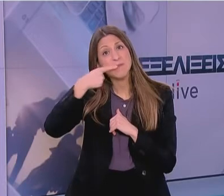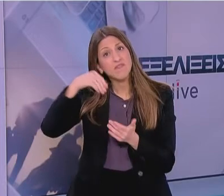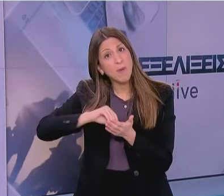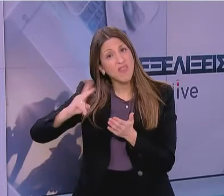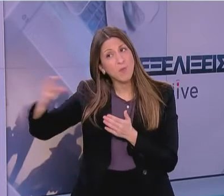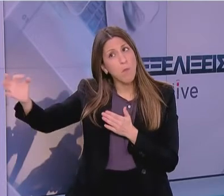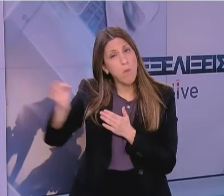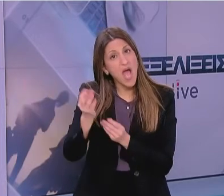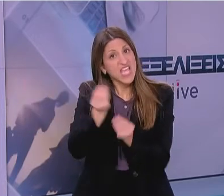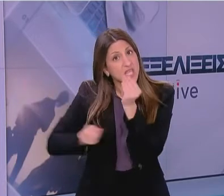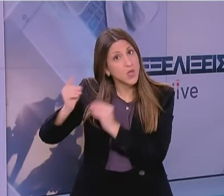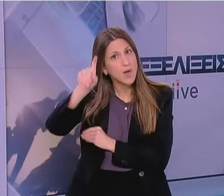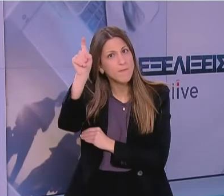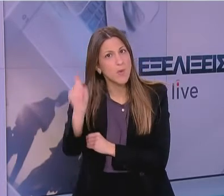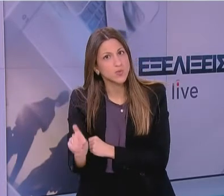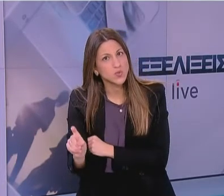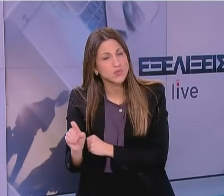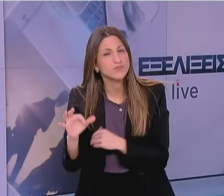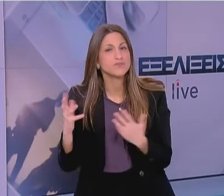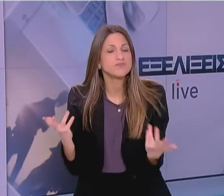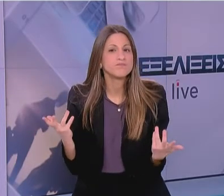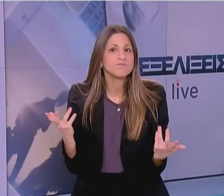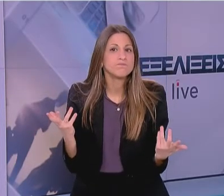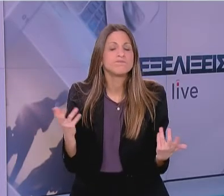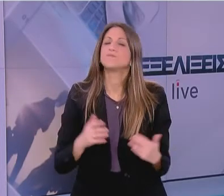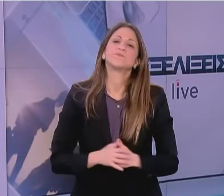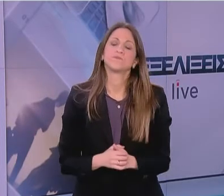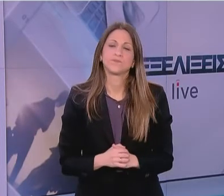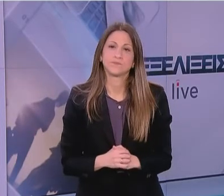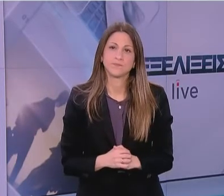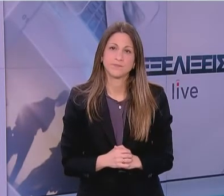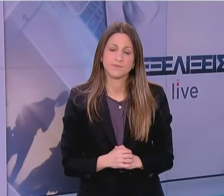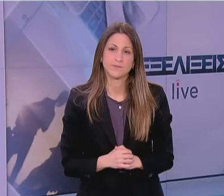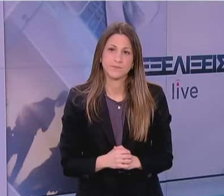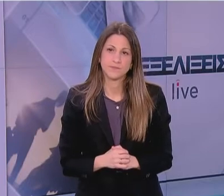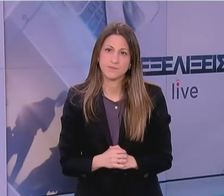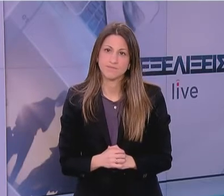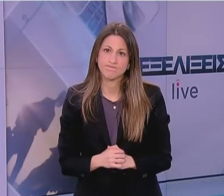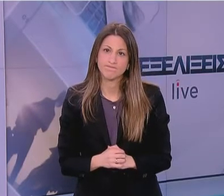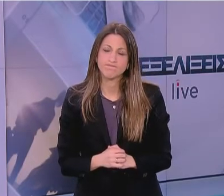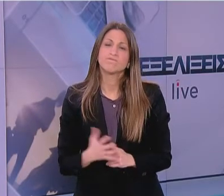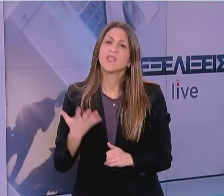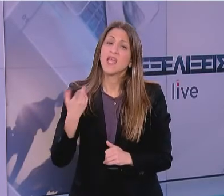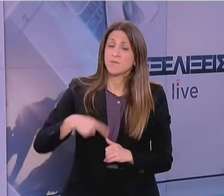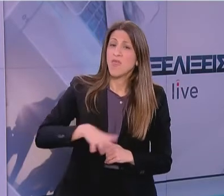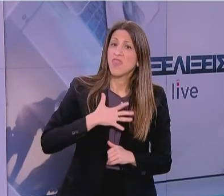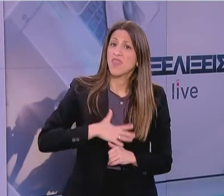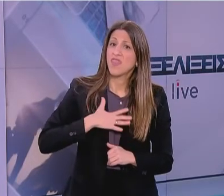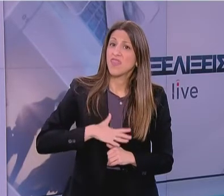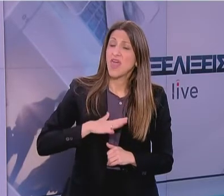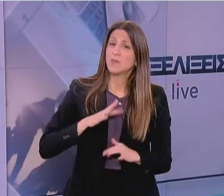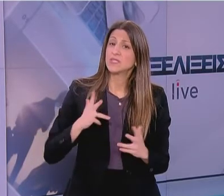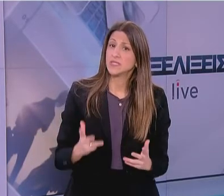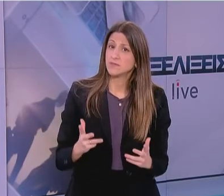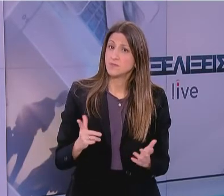της ιστορίας αυτής με τον ιό τους επόμενους μήνες ή χρόνια. Θεωρώ ότι αυτό θέλουμε. Δεν θέλουμε ξαφνικά